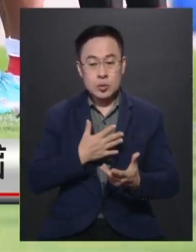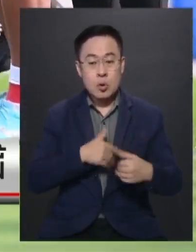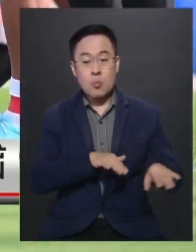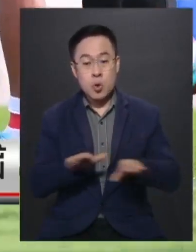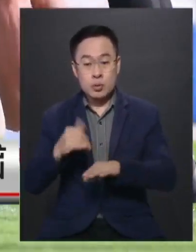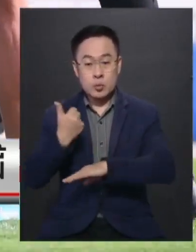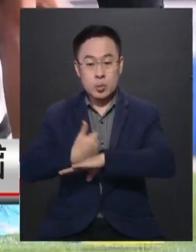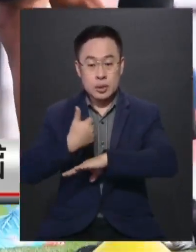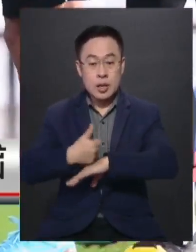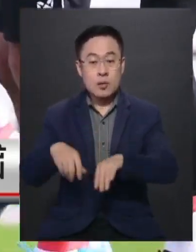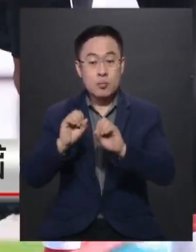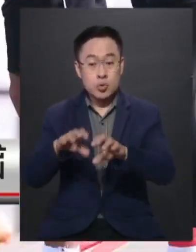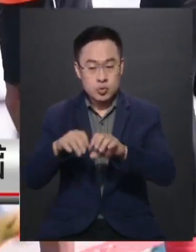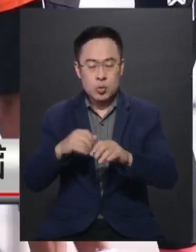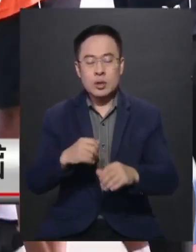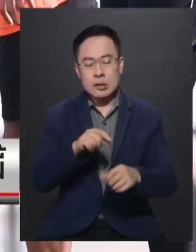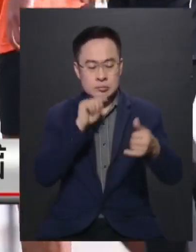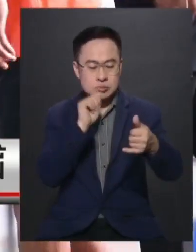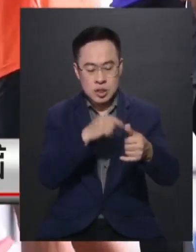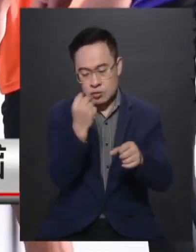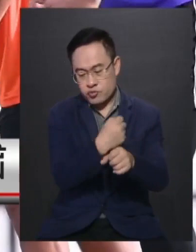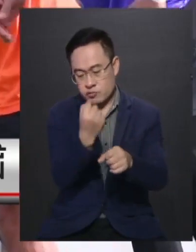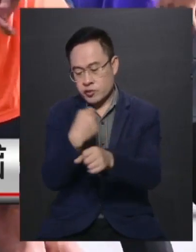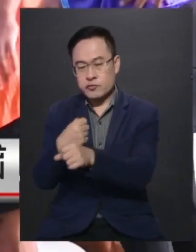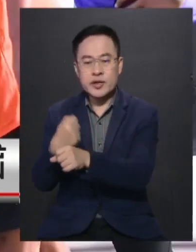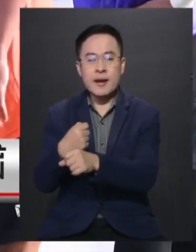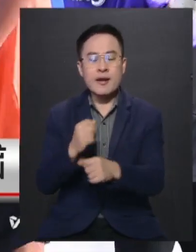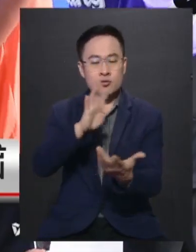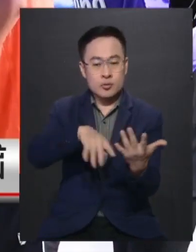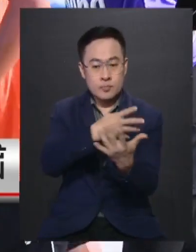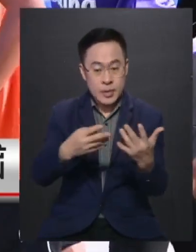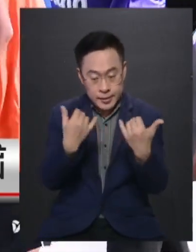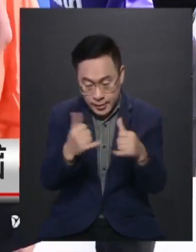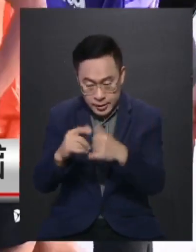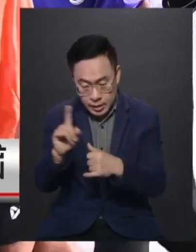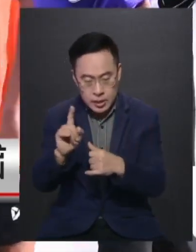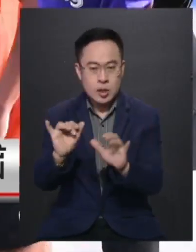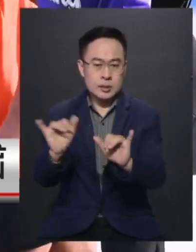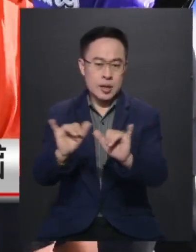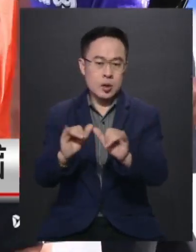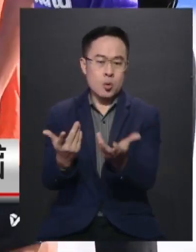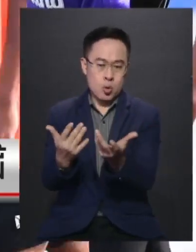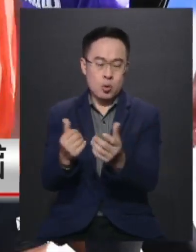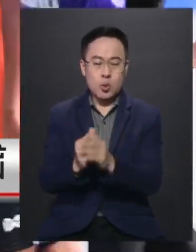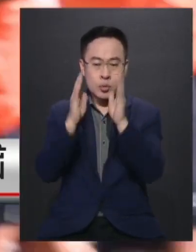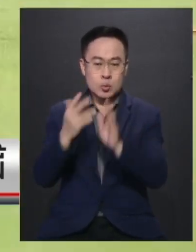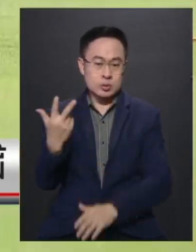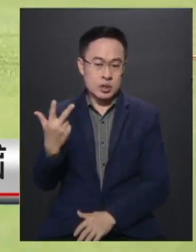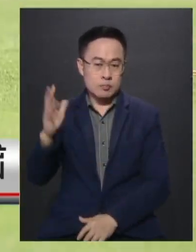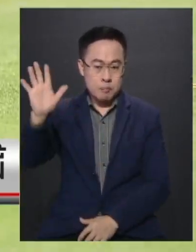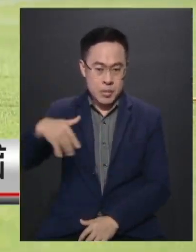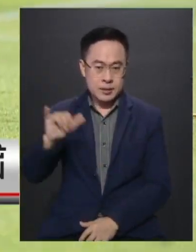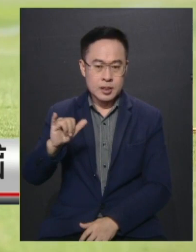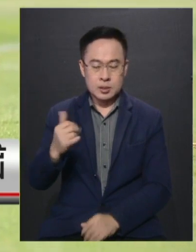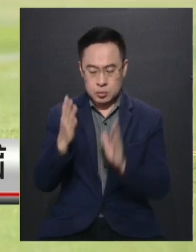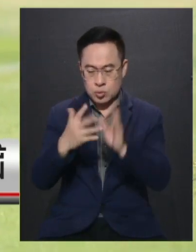ค้ชมาโน่เน้นเรื่องความฟิตเป็นหลักยังไม่ได้ลงแท็กติกมากเรายังขาดผู้เล่นอีก3รายที่ยังไม่มาเรื่